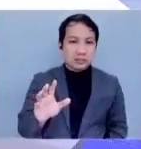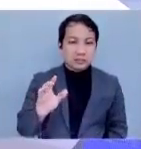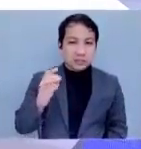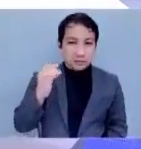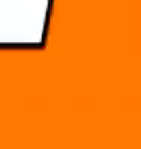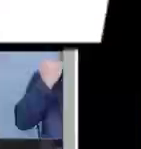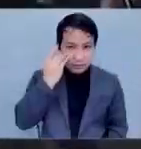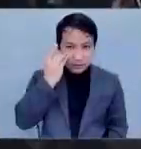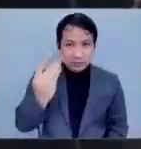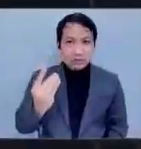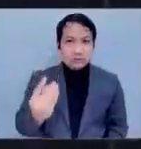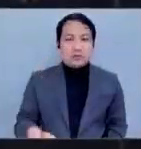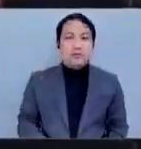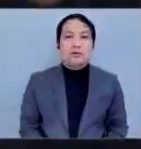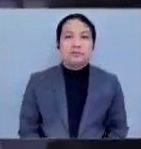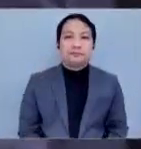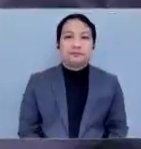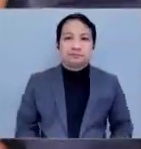Dongon.